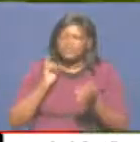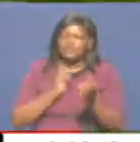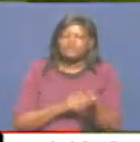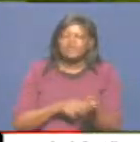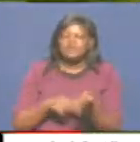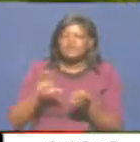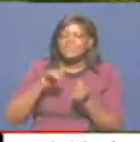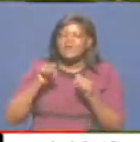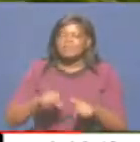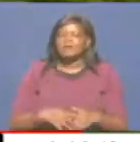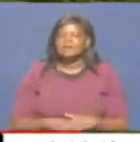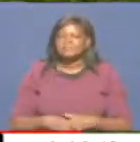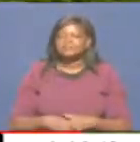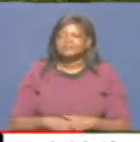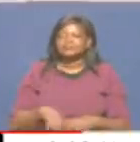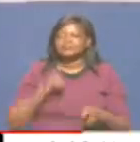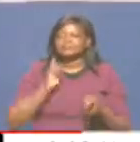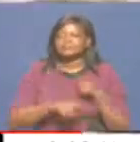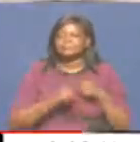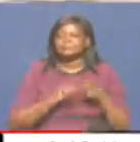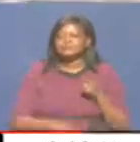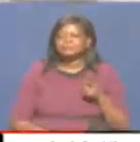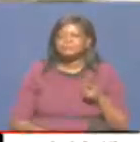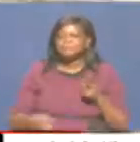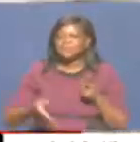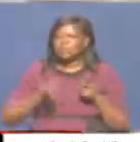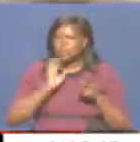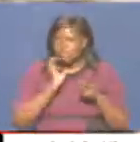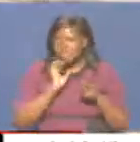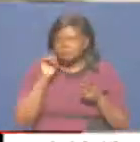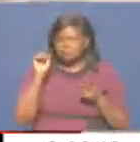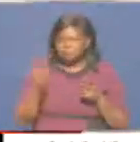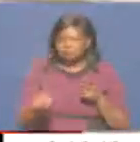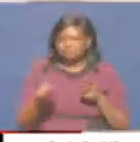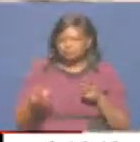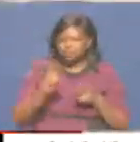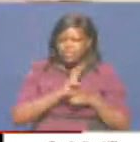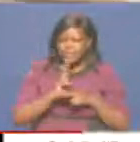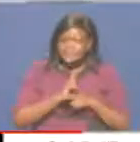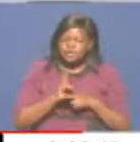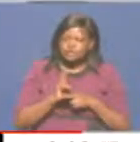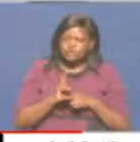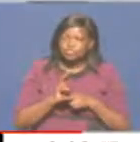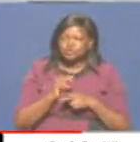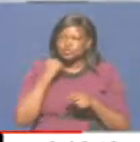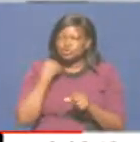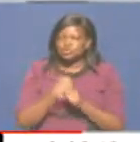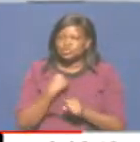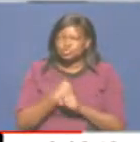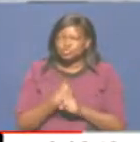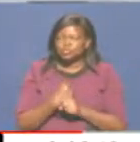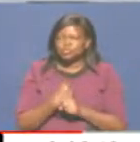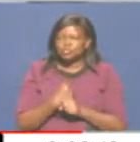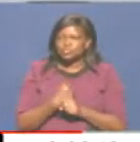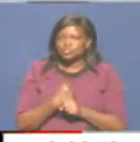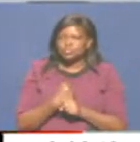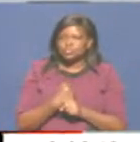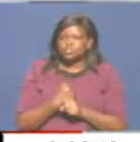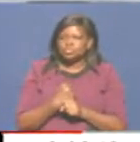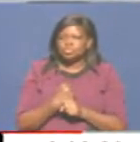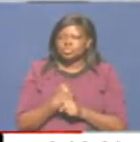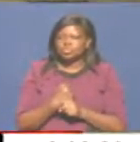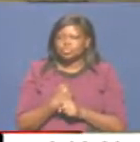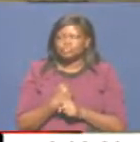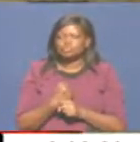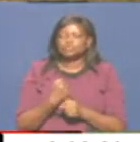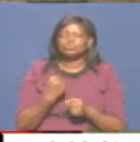elfu. Jambo la pili, maji ya hili bwawa yatatumika kufanya misimu miwili ya upanzi, what we call two cropping seasons